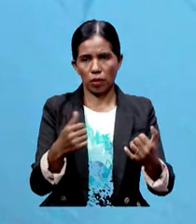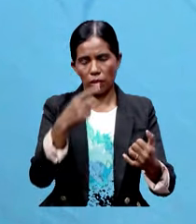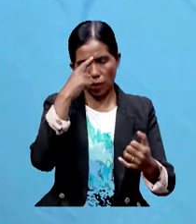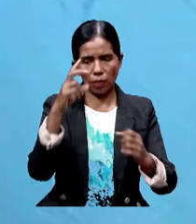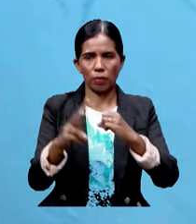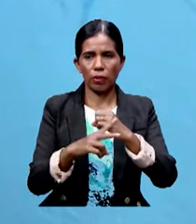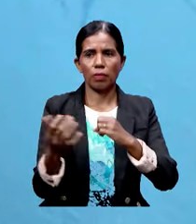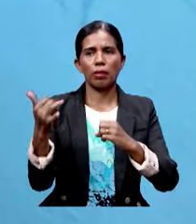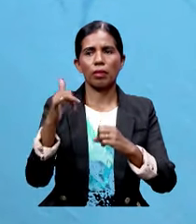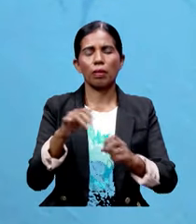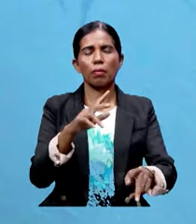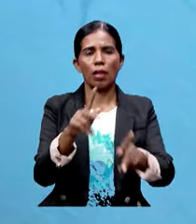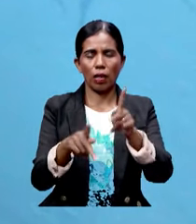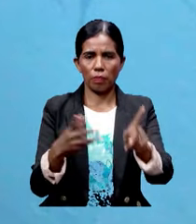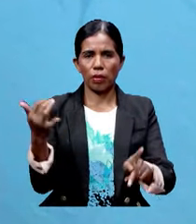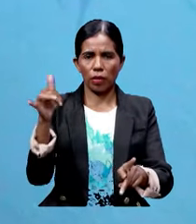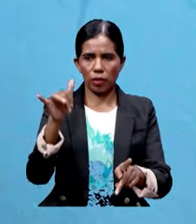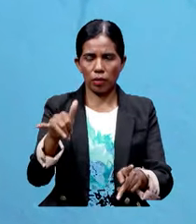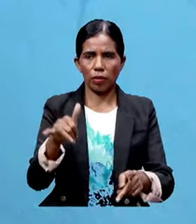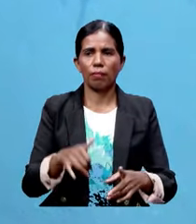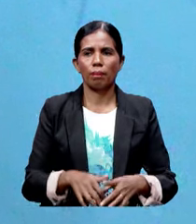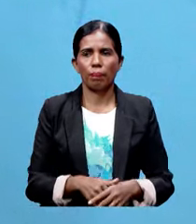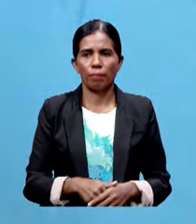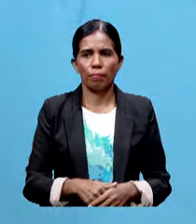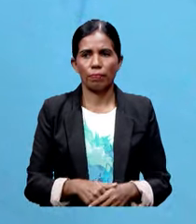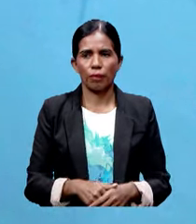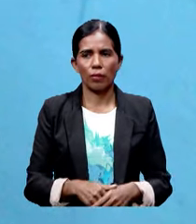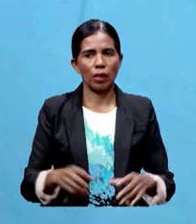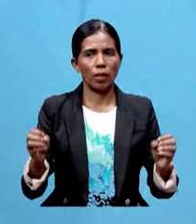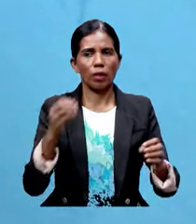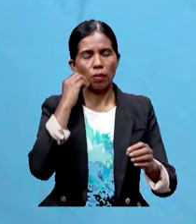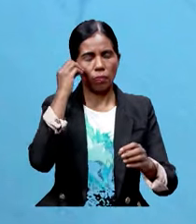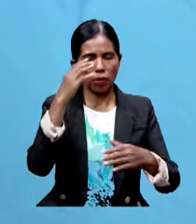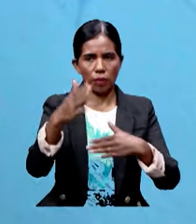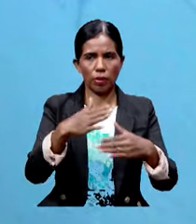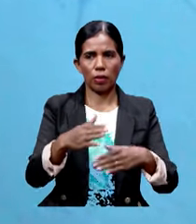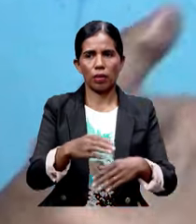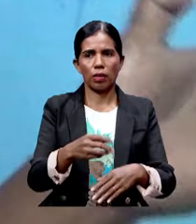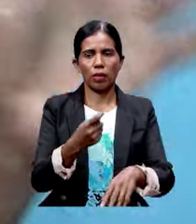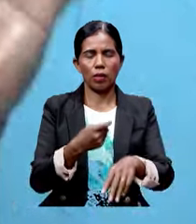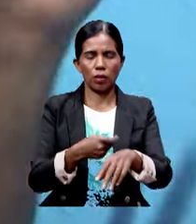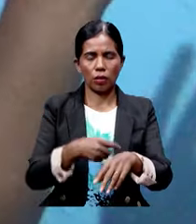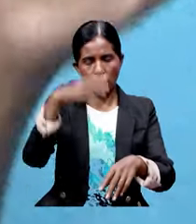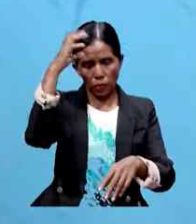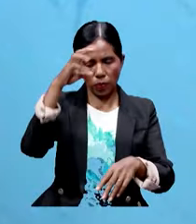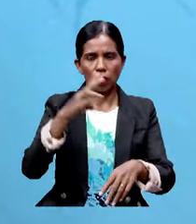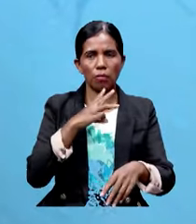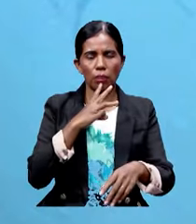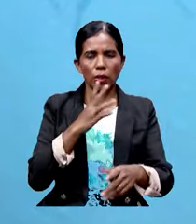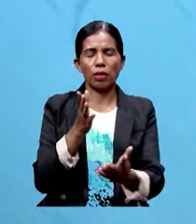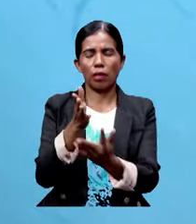ser afeitado la ba ema ser nebe maka la hela beski estrada tempo udan be halai tanfal ba parte nebe